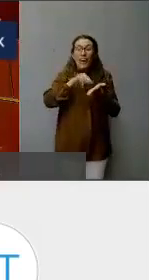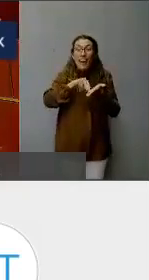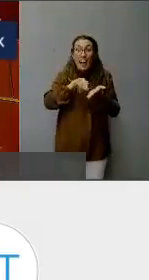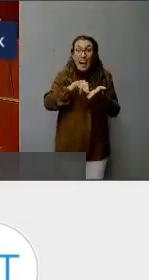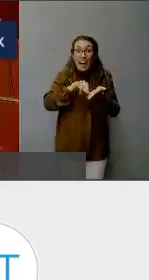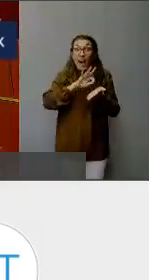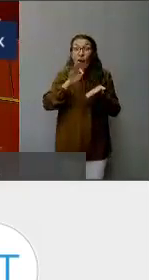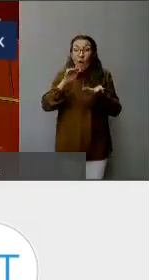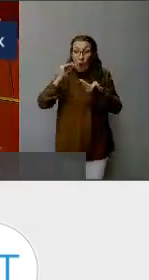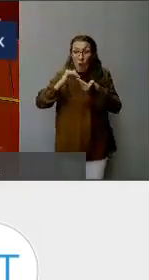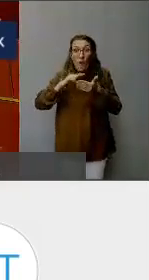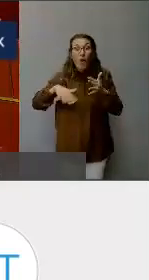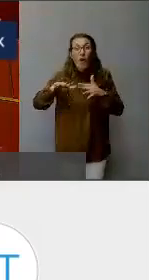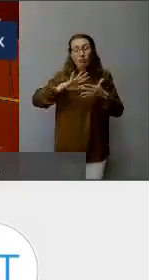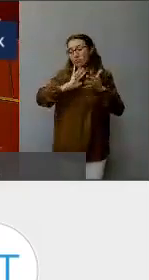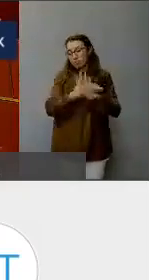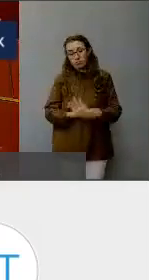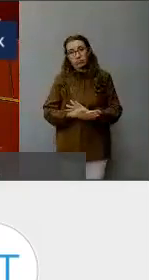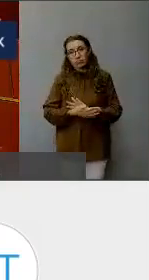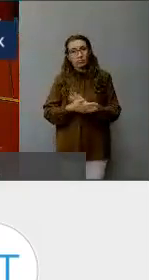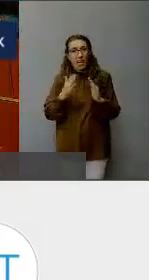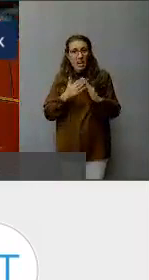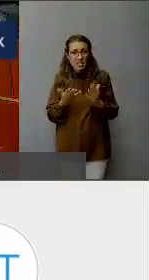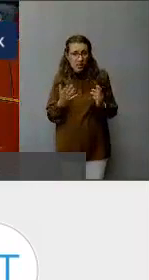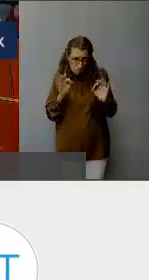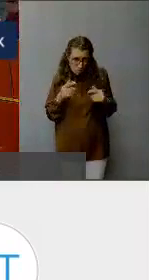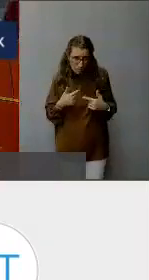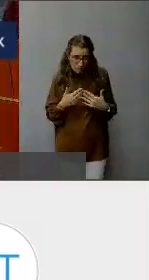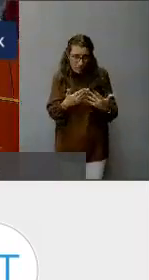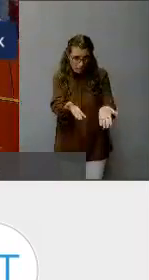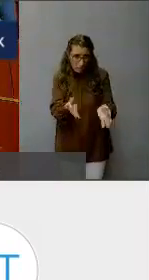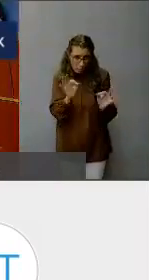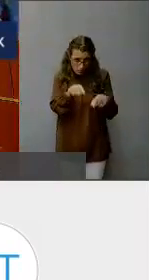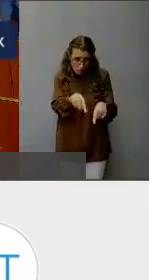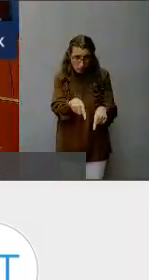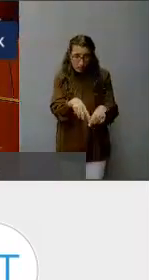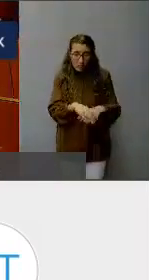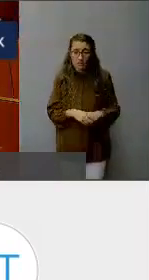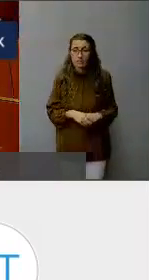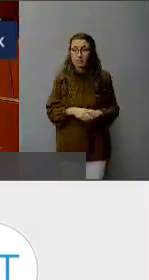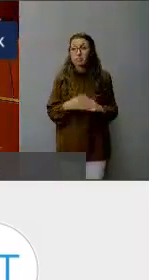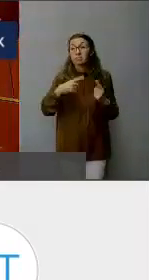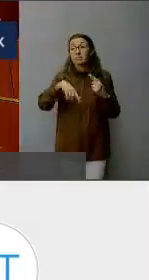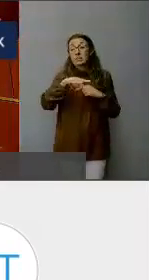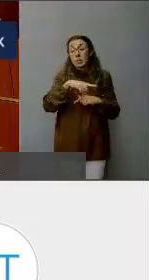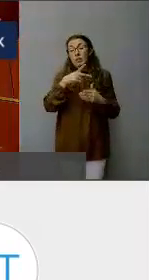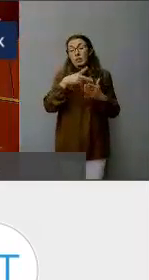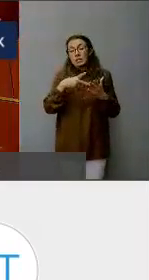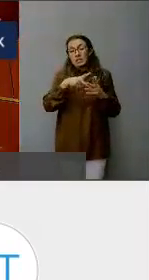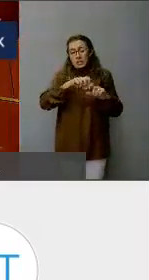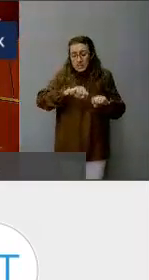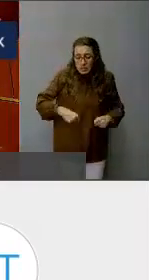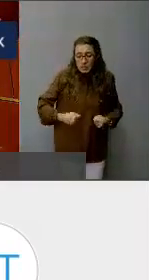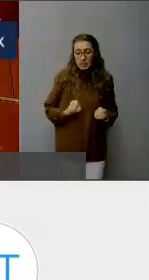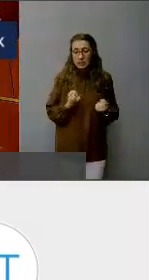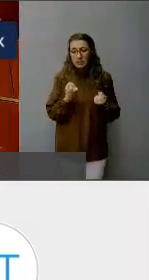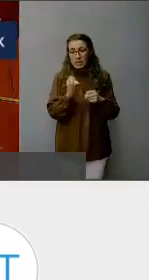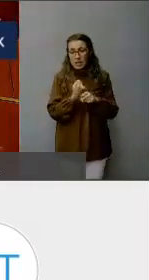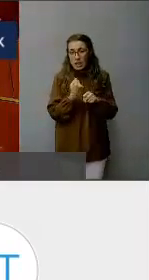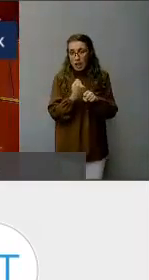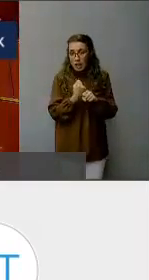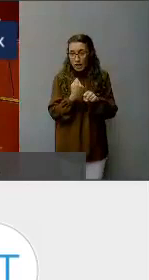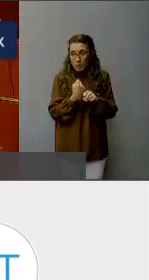housing sociale diventano abitazioni perché così che stiamo andando avanti e noi abbiamo cercato con fatica di lavorare